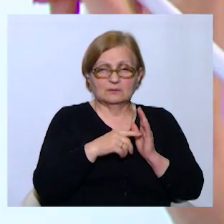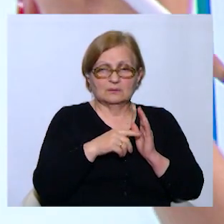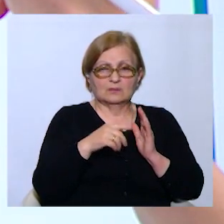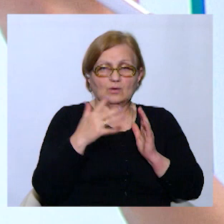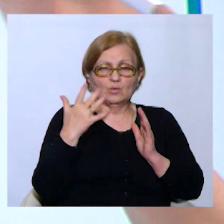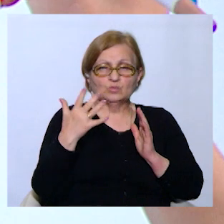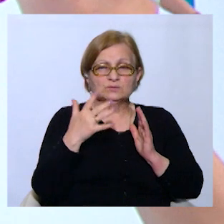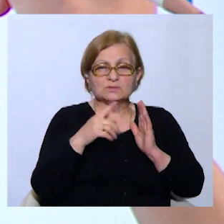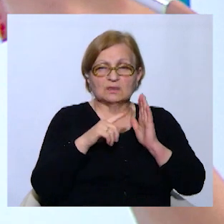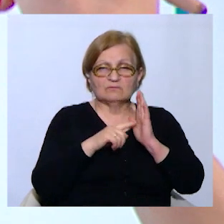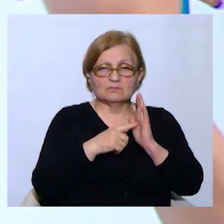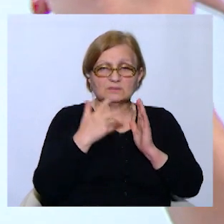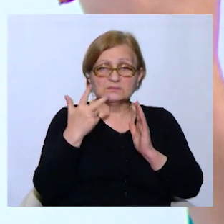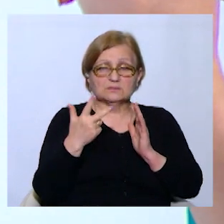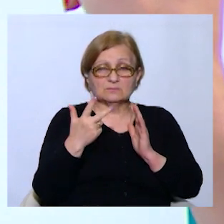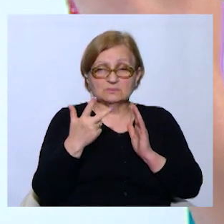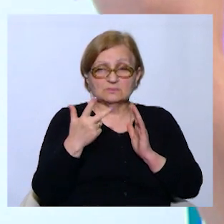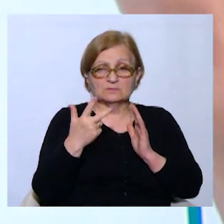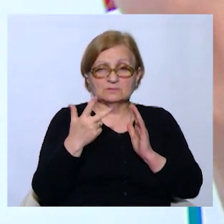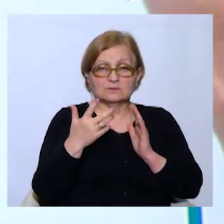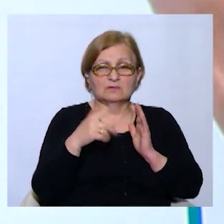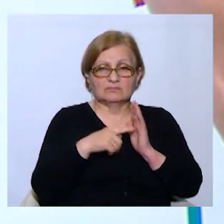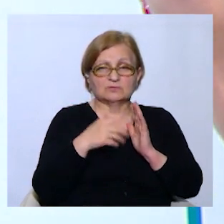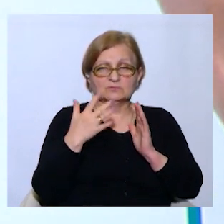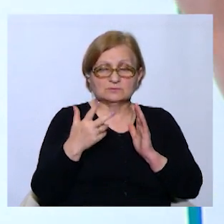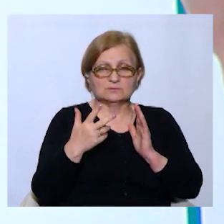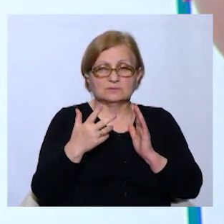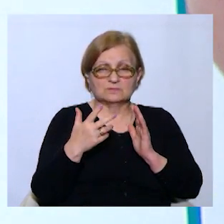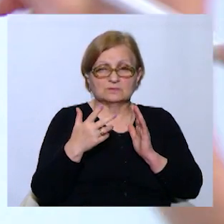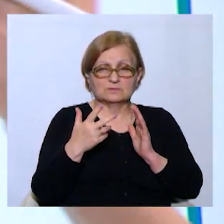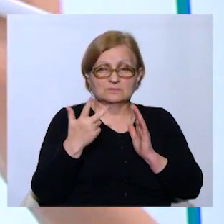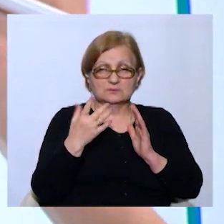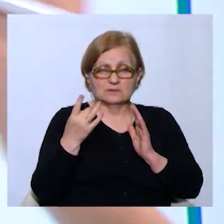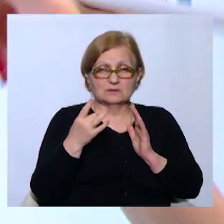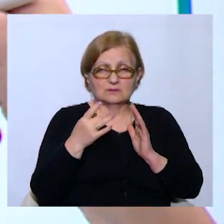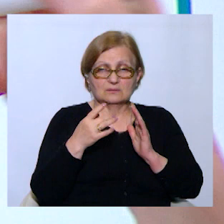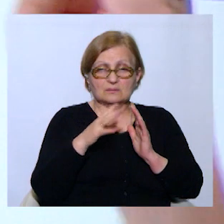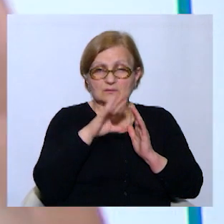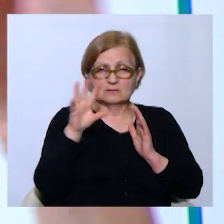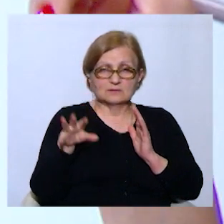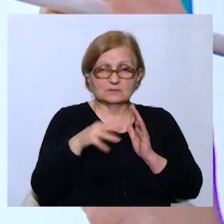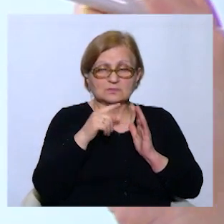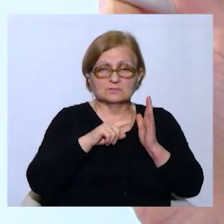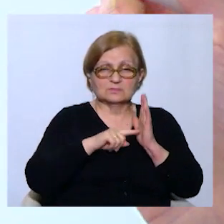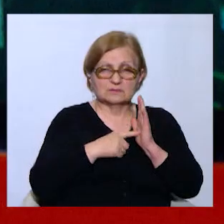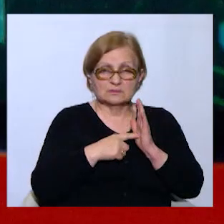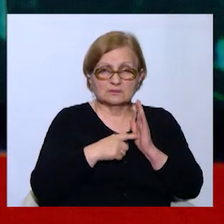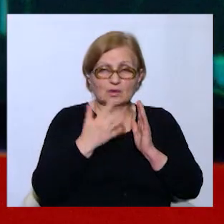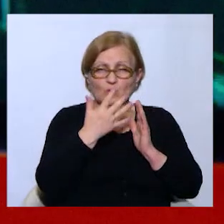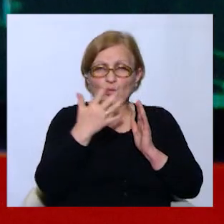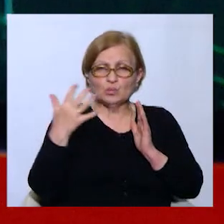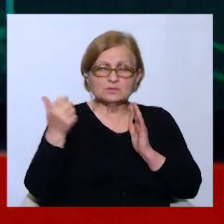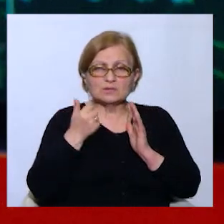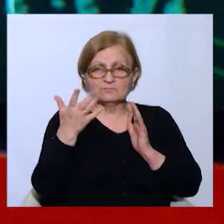ხარისხად 3 რა არის? 5 გავამრავლოთ 5-ზე, გავამრავლოთ 5-ზე 3-ჯერ. ანუ სულ ნამრავლში რამდენიც არის